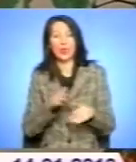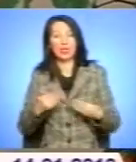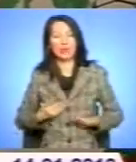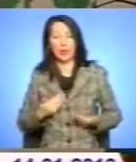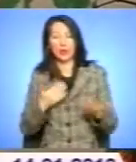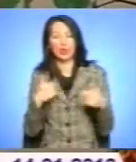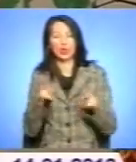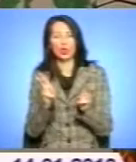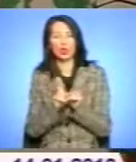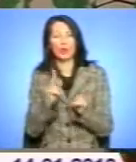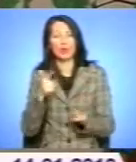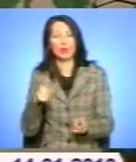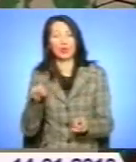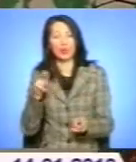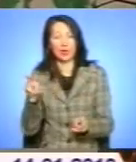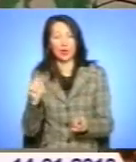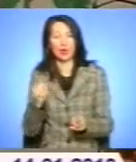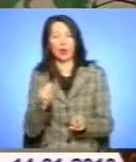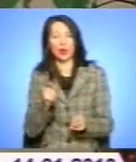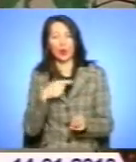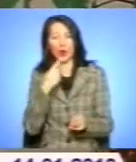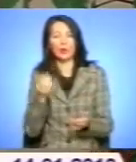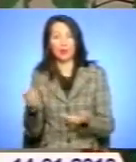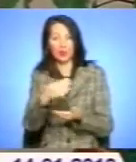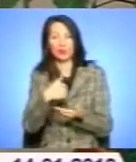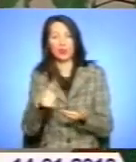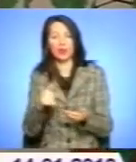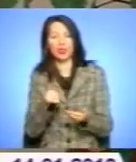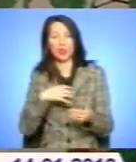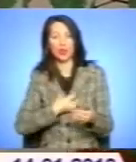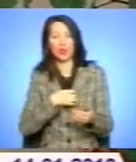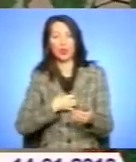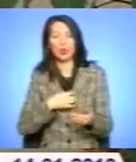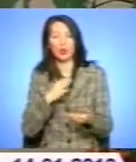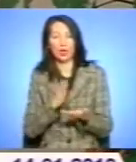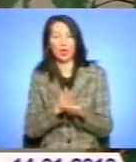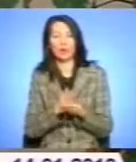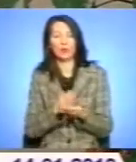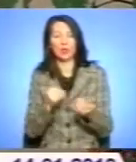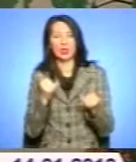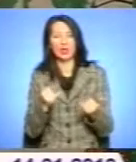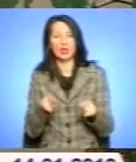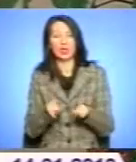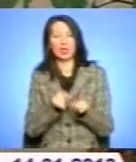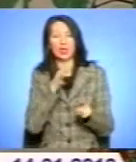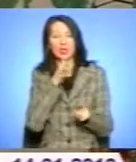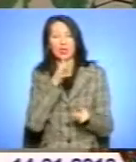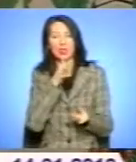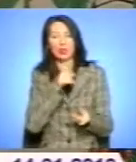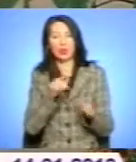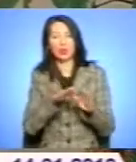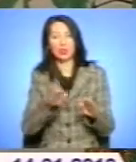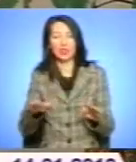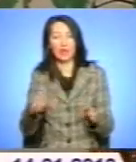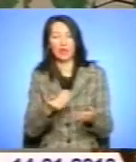Галину Дмитрівну чи я до чоловіка. Ну давай вже щось збирай нас, бо вже так сумно стає. Бо ж нічого, зараз такий час, що дітей від комп'ютера не